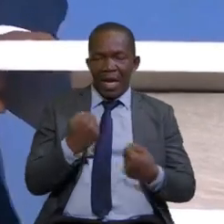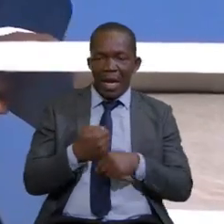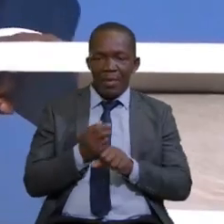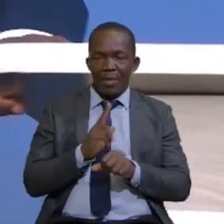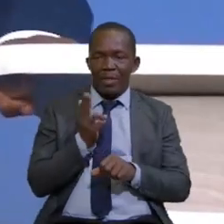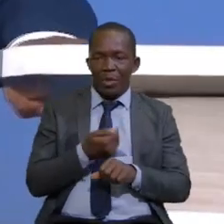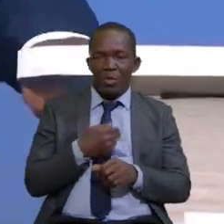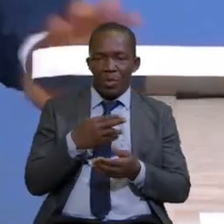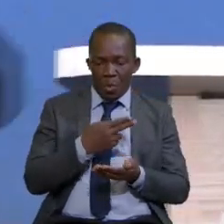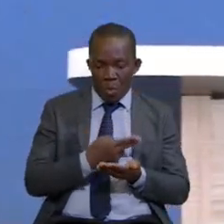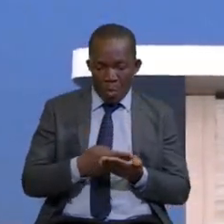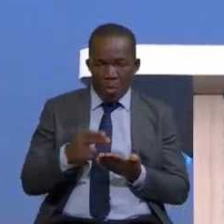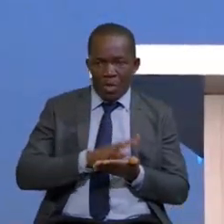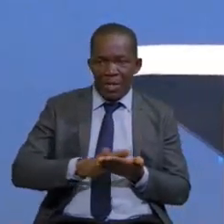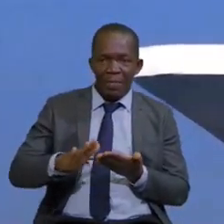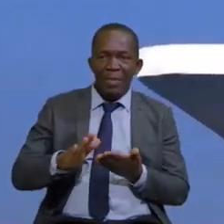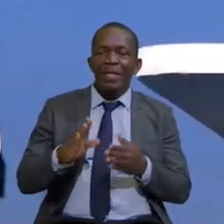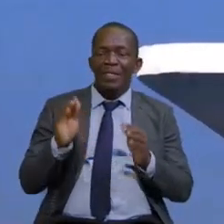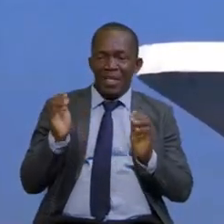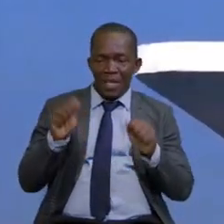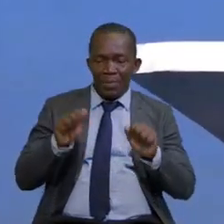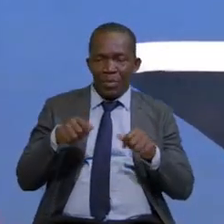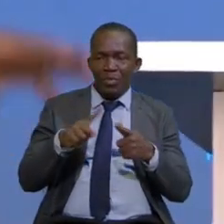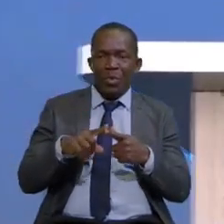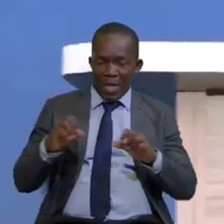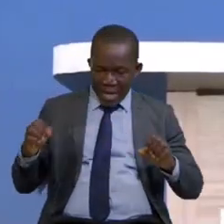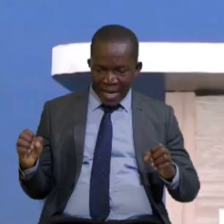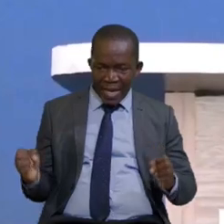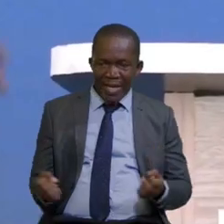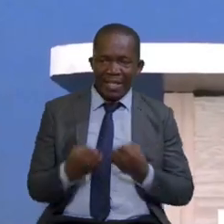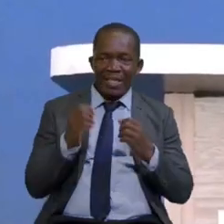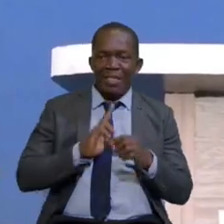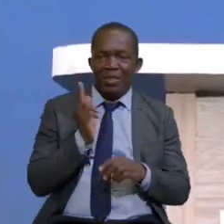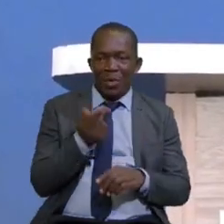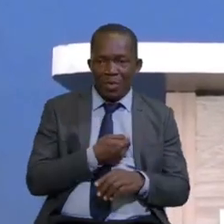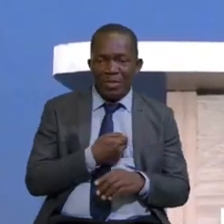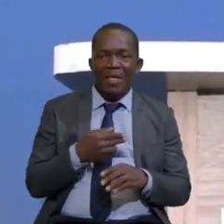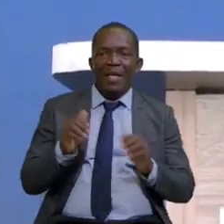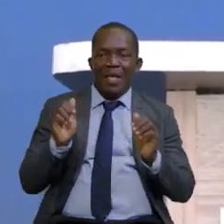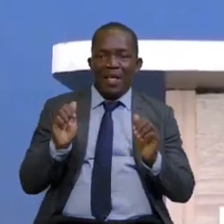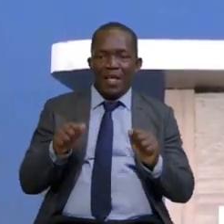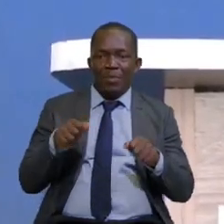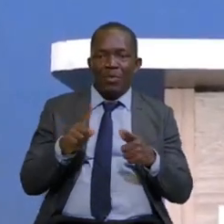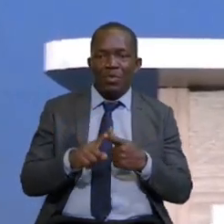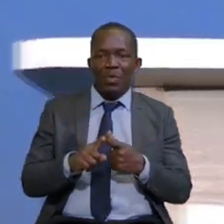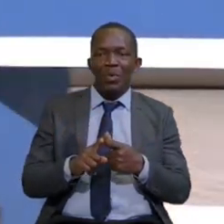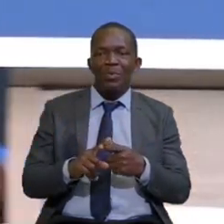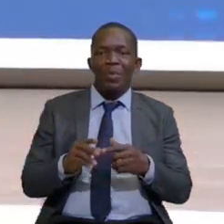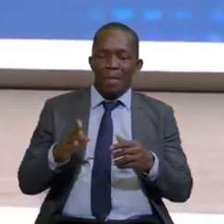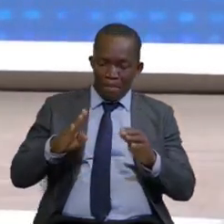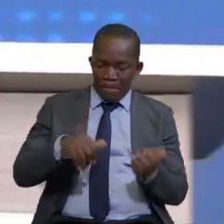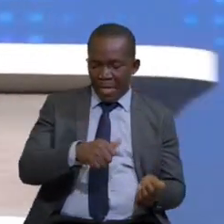de l'énergie. Il est capable de nous revêtir de puissance. C'est pourquoi il est capable de nous baptiser, de nous immerger dans